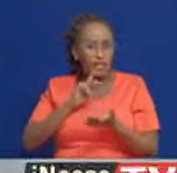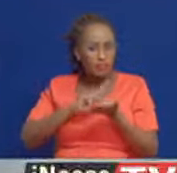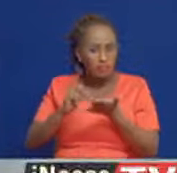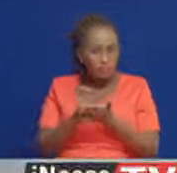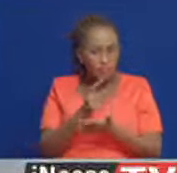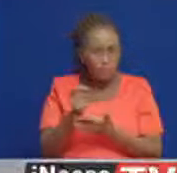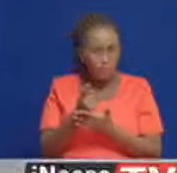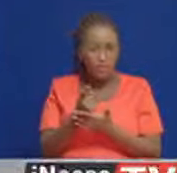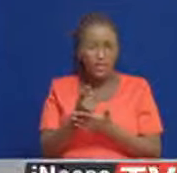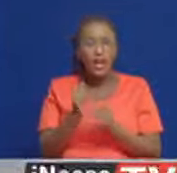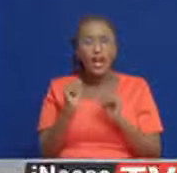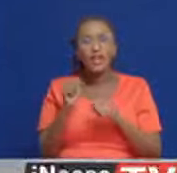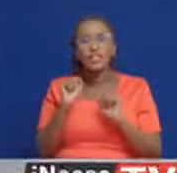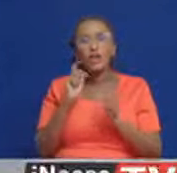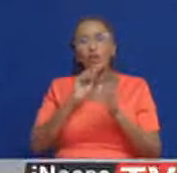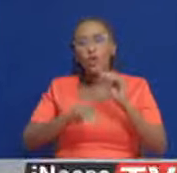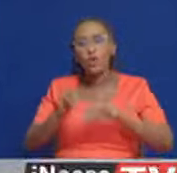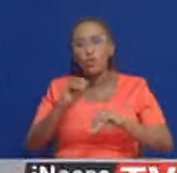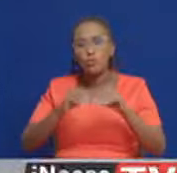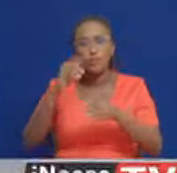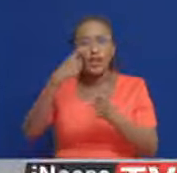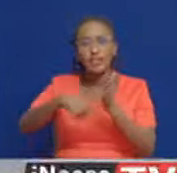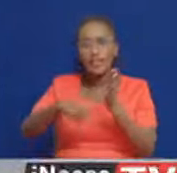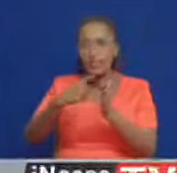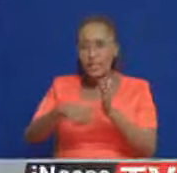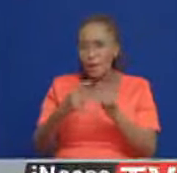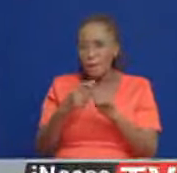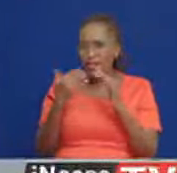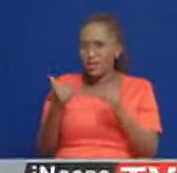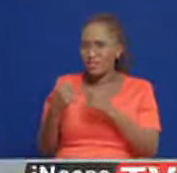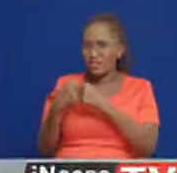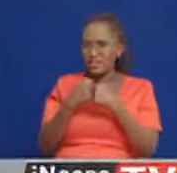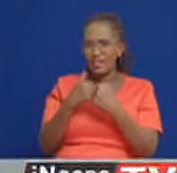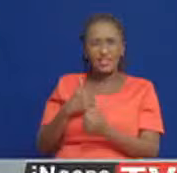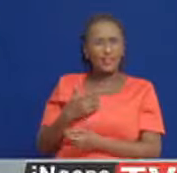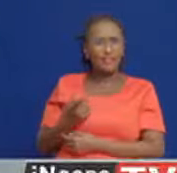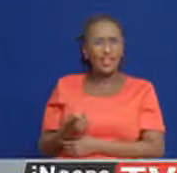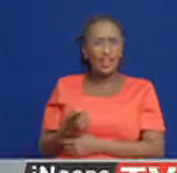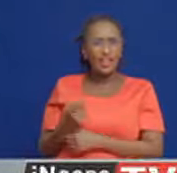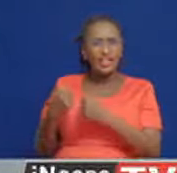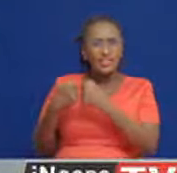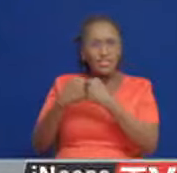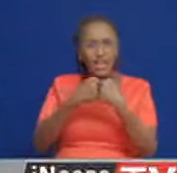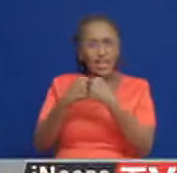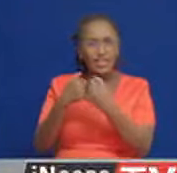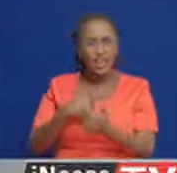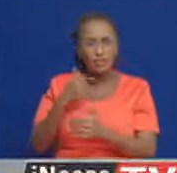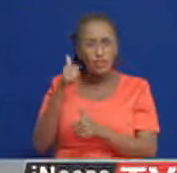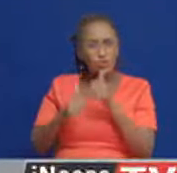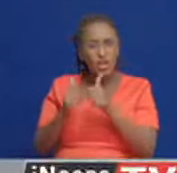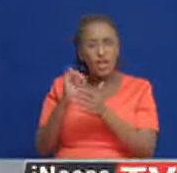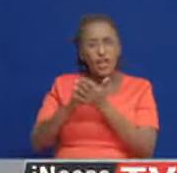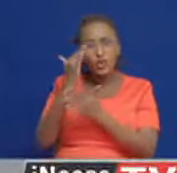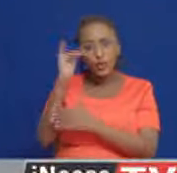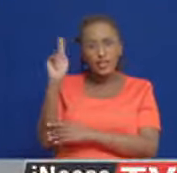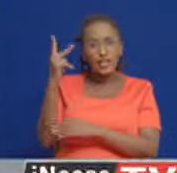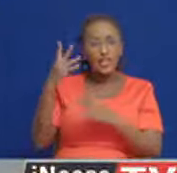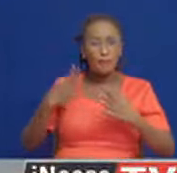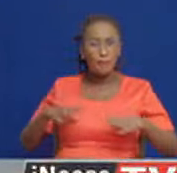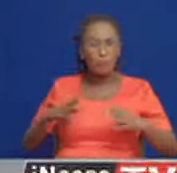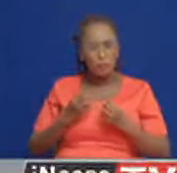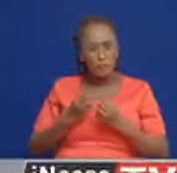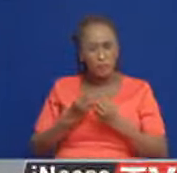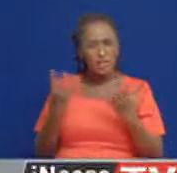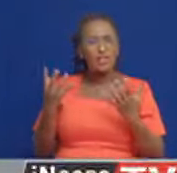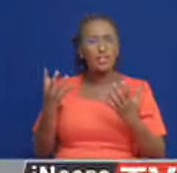na mapato yake na anaweza kuchangia katika ule ushuru. Lakini kuna changamoto. No. Changamoto iliyoko, na ndio maana Wakenya wengi wamezoa